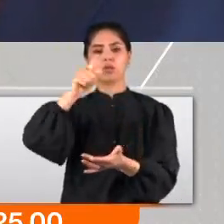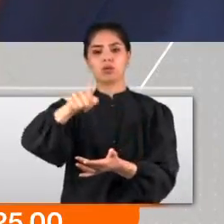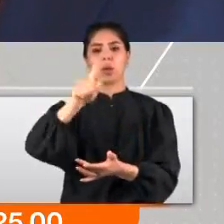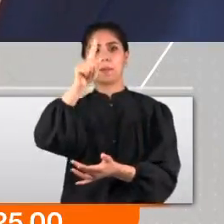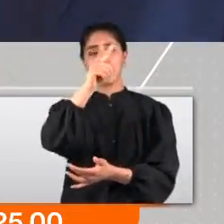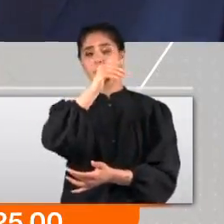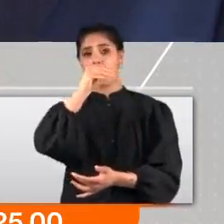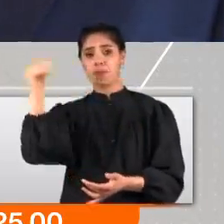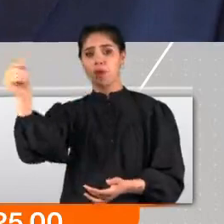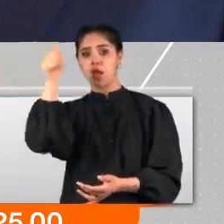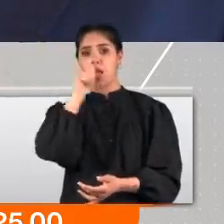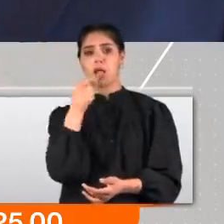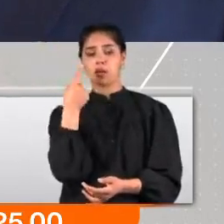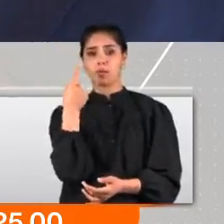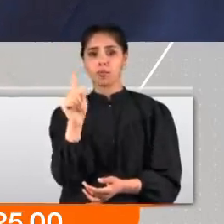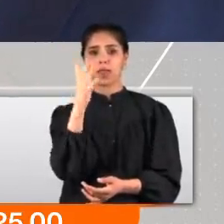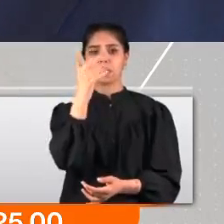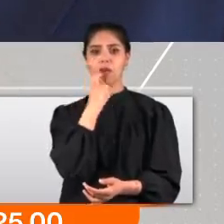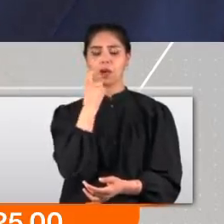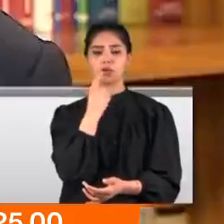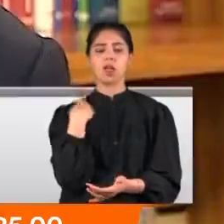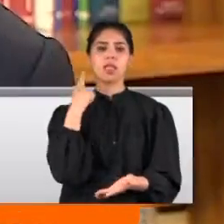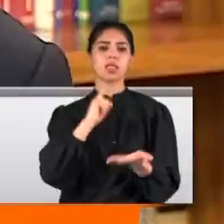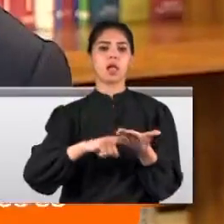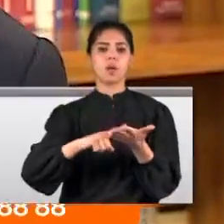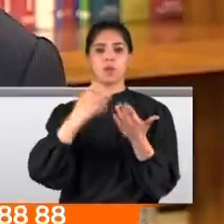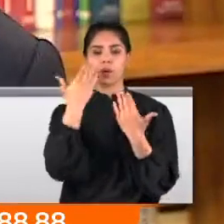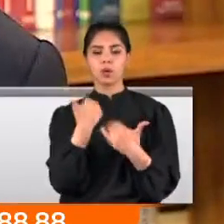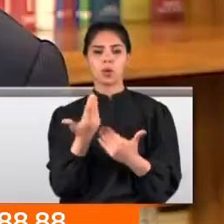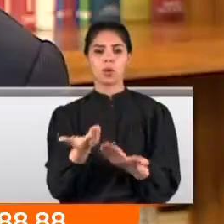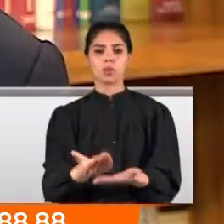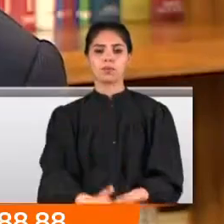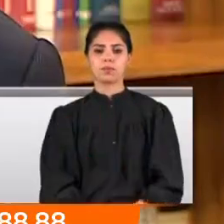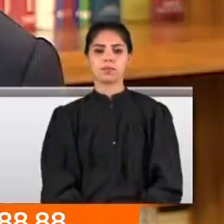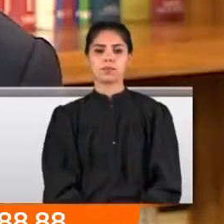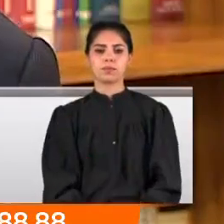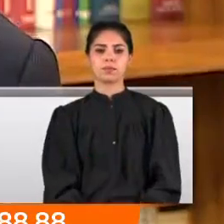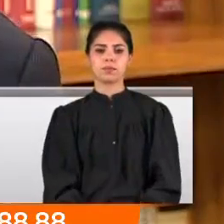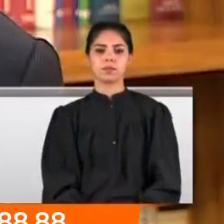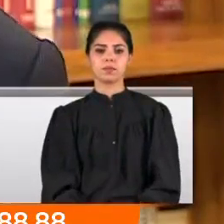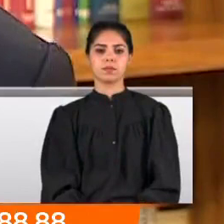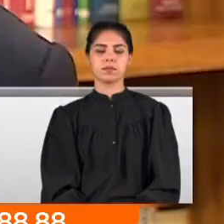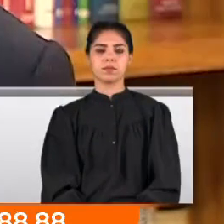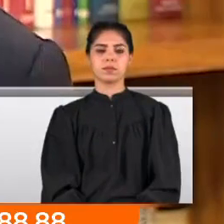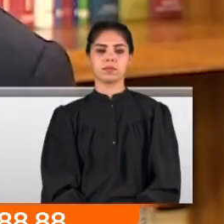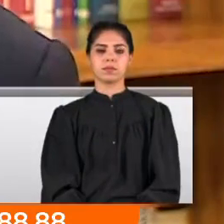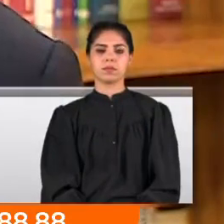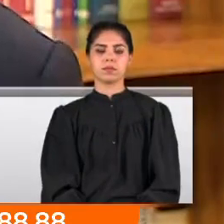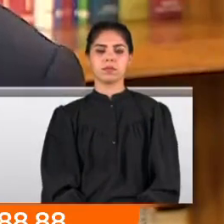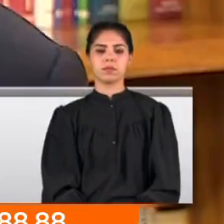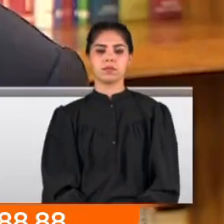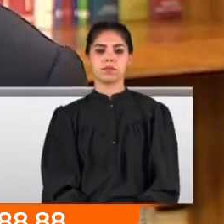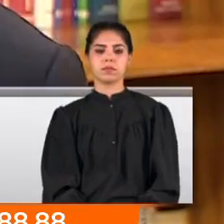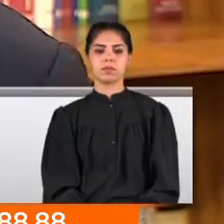kurudu bilmiyorum 600 liraydı tırtıl geçmesine rağmen elimizde takımız yok beğendin linkini 30 güniçinde